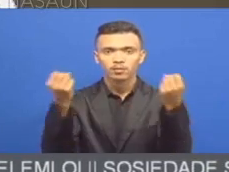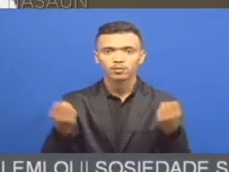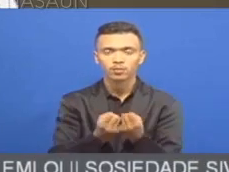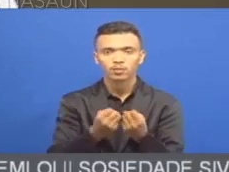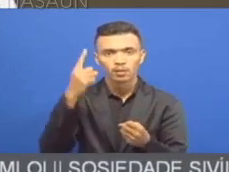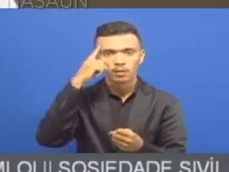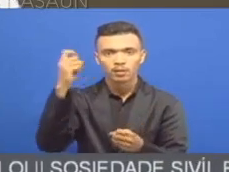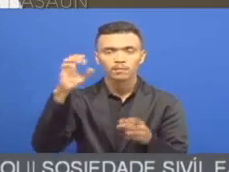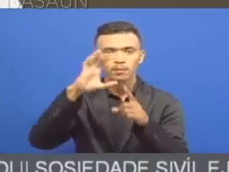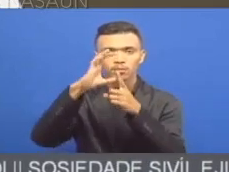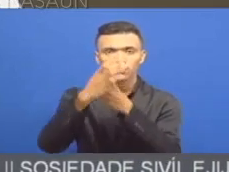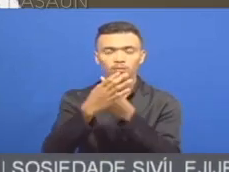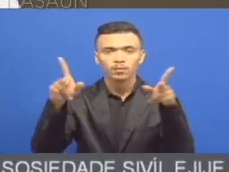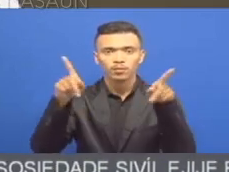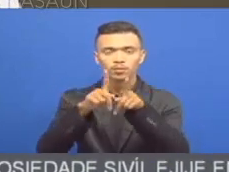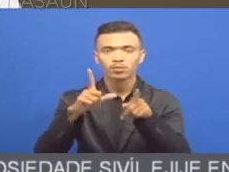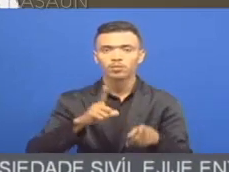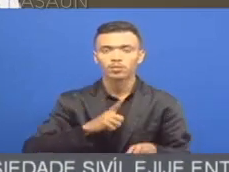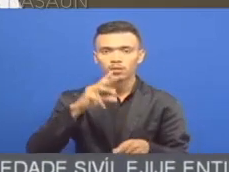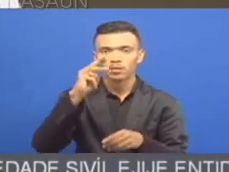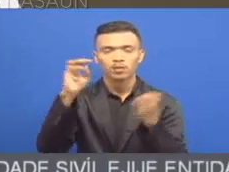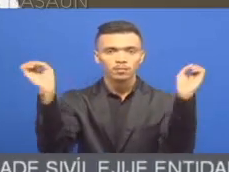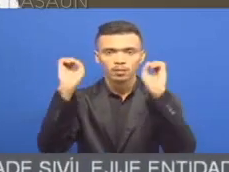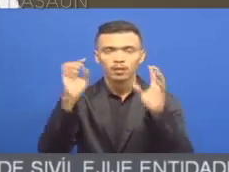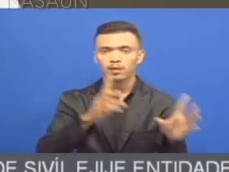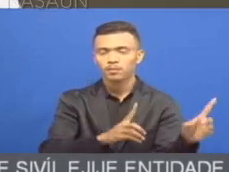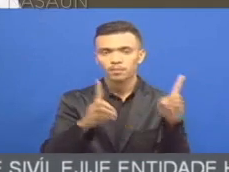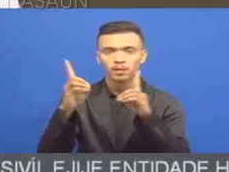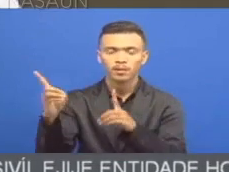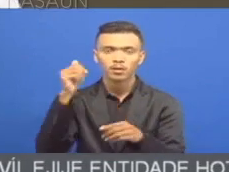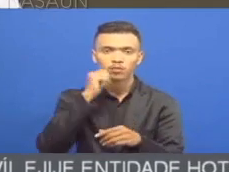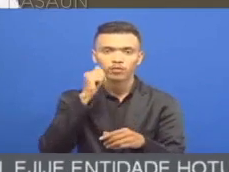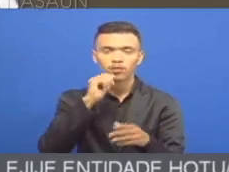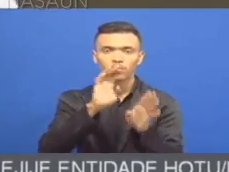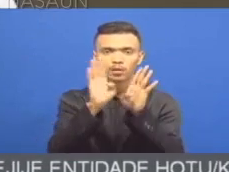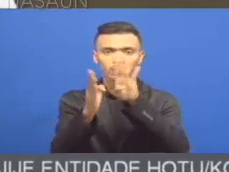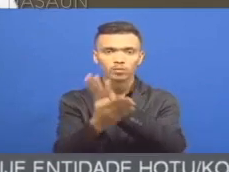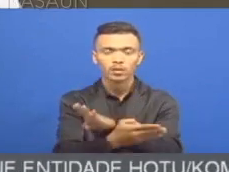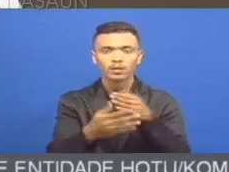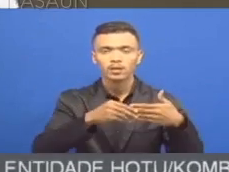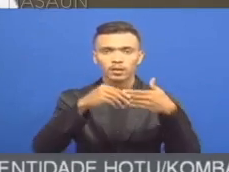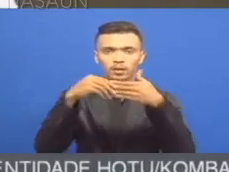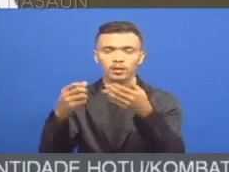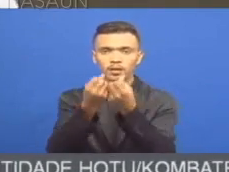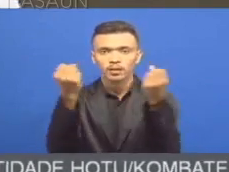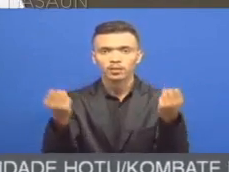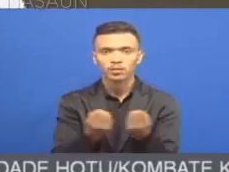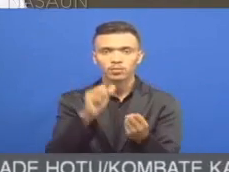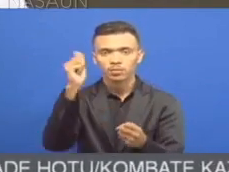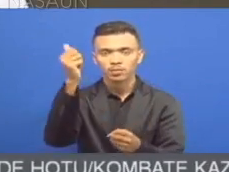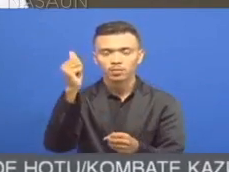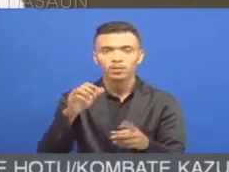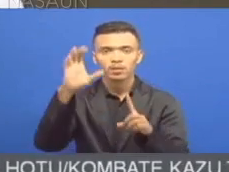Tamba atravesa cultural postul la UTEM la existi para feto atusai ukunain iha suku sanulus ni hututu.